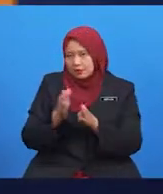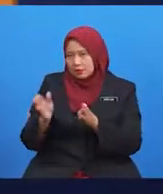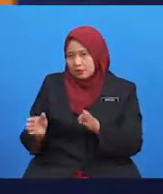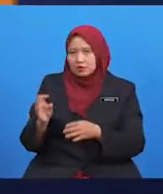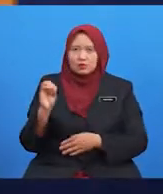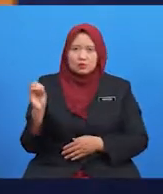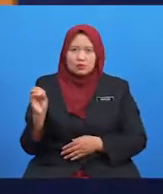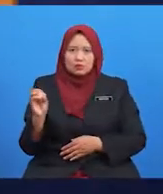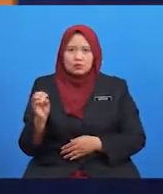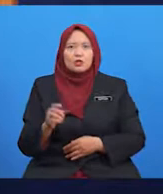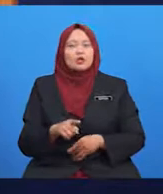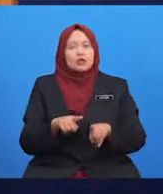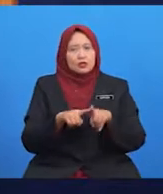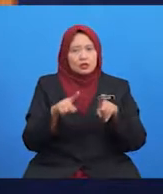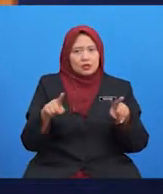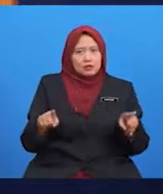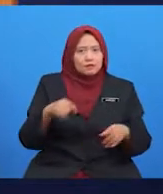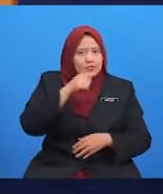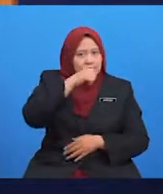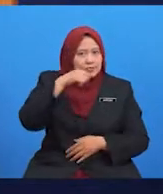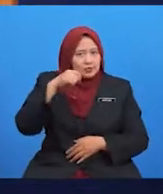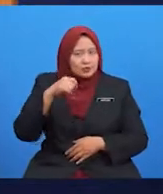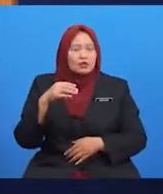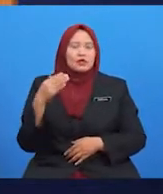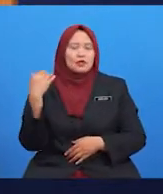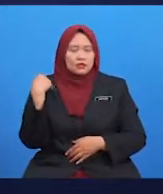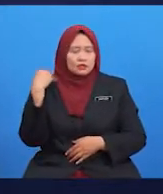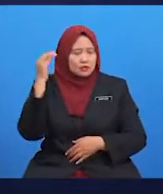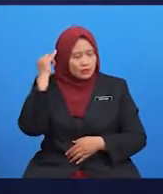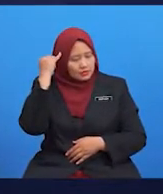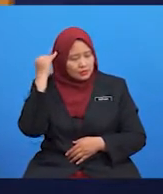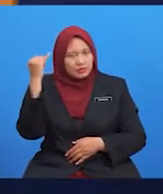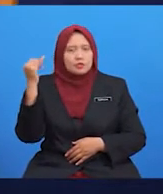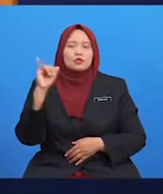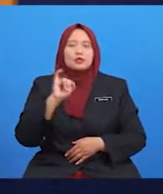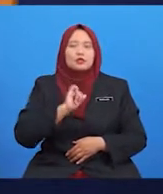dan usolinya memanjang di mataku.